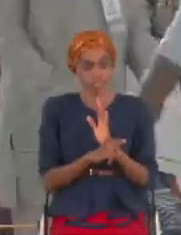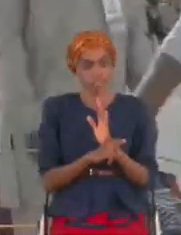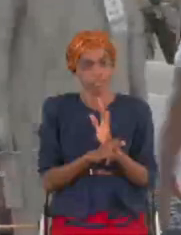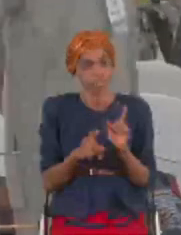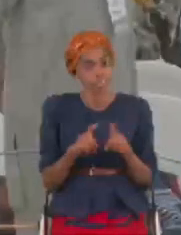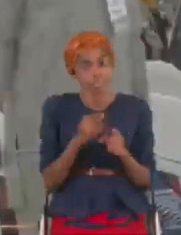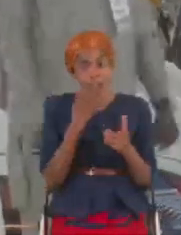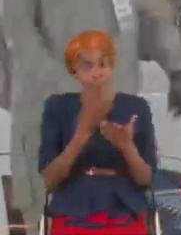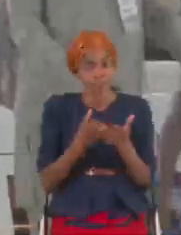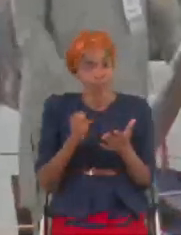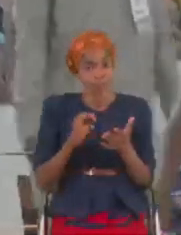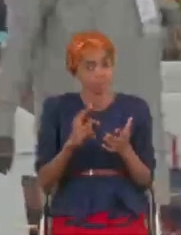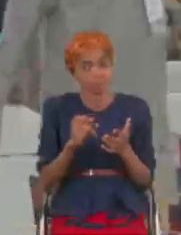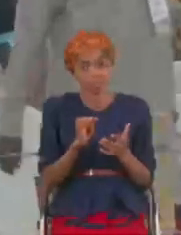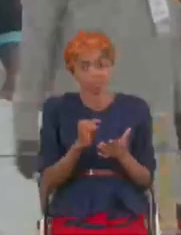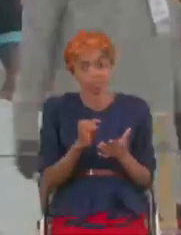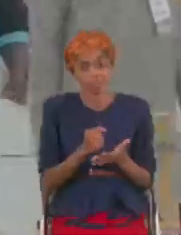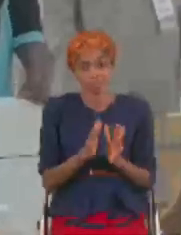le bon samaritain